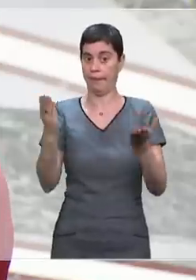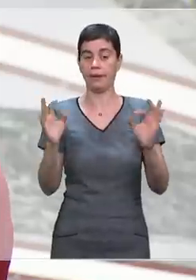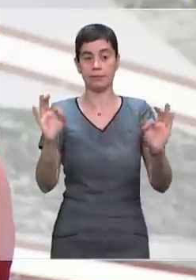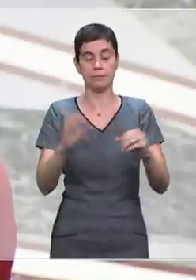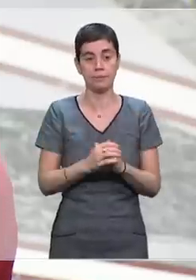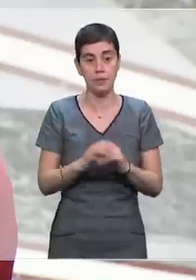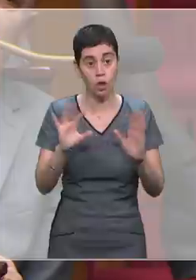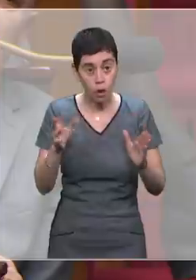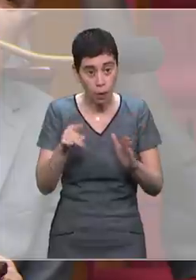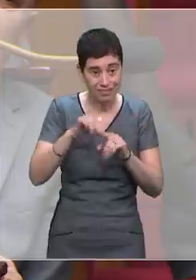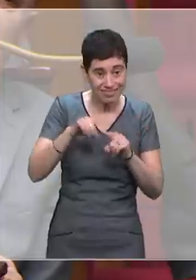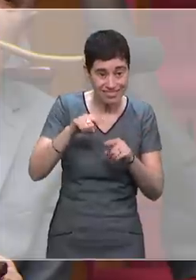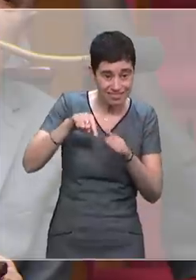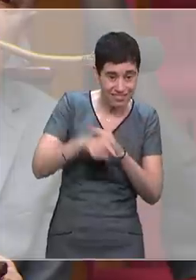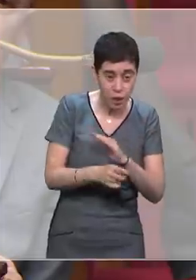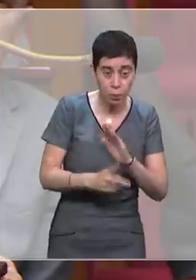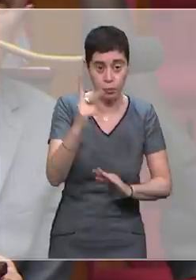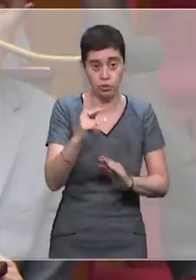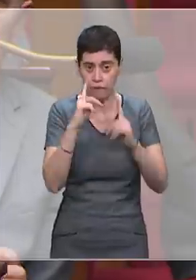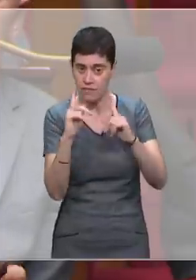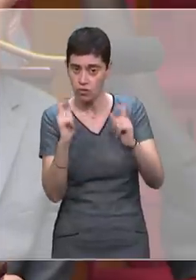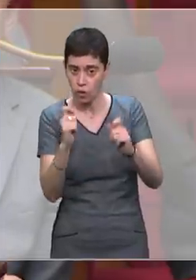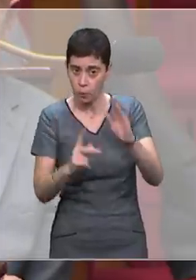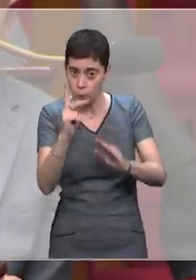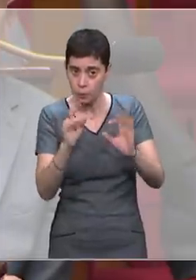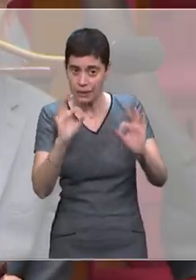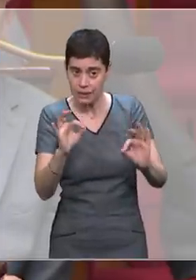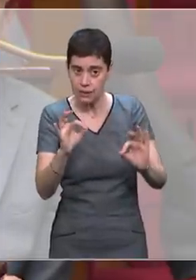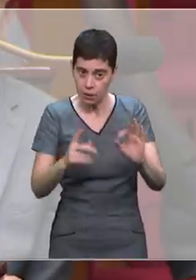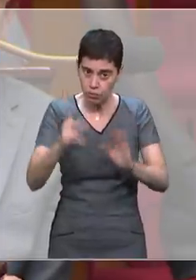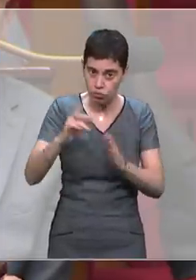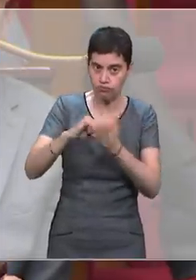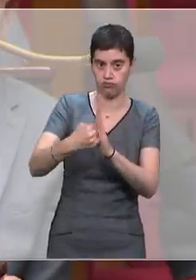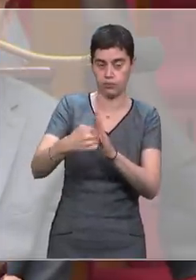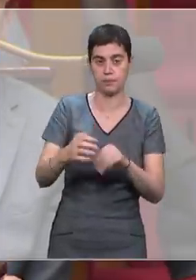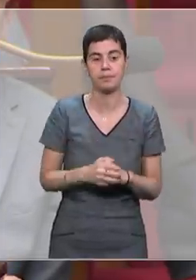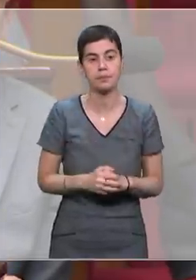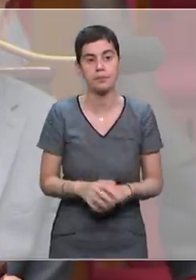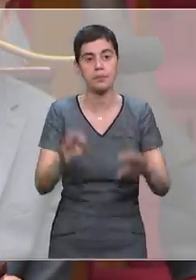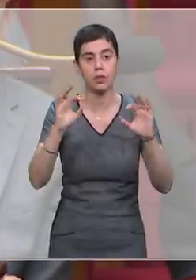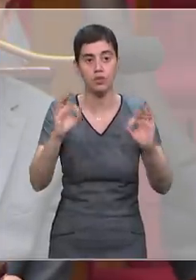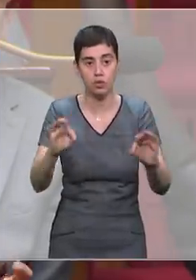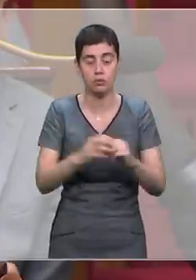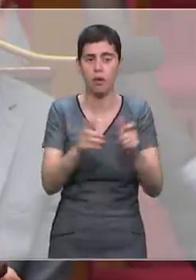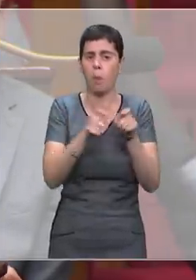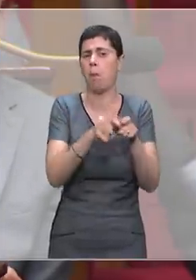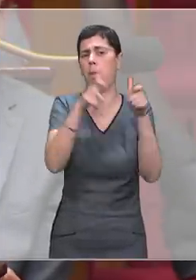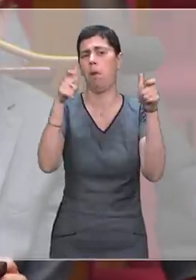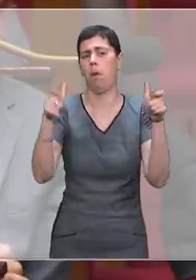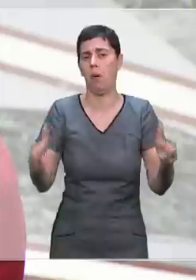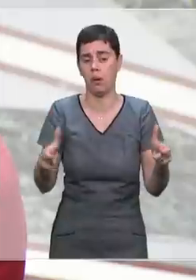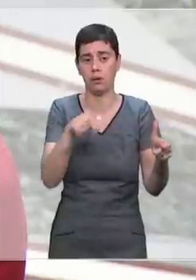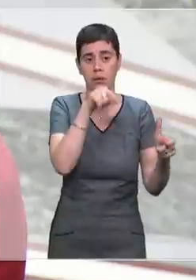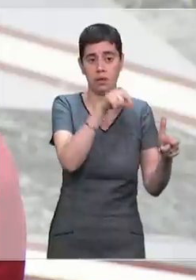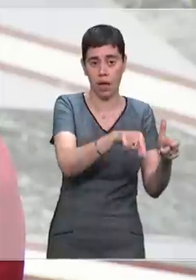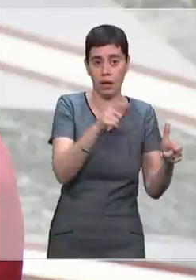en prévoyant des mesures de vigilance à la fois plus précises et plus exigeantes. En effet, les grandes entreprises ont de l'influence